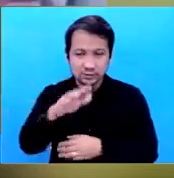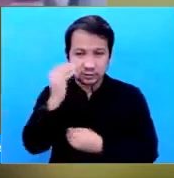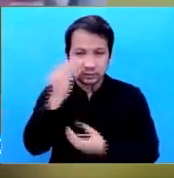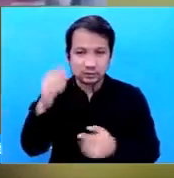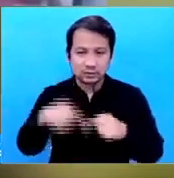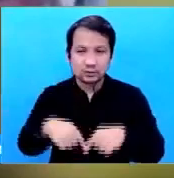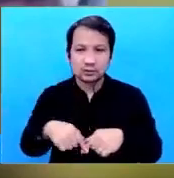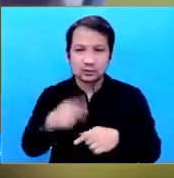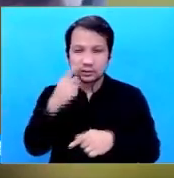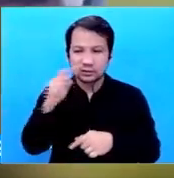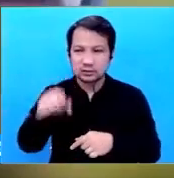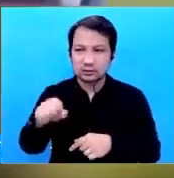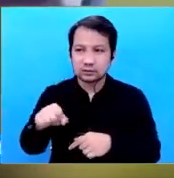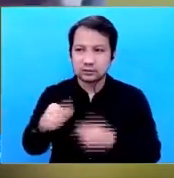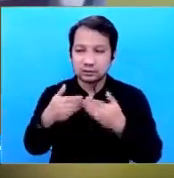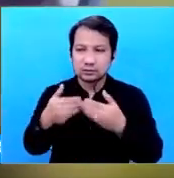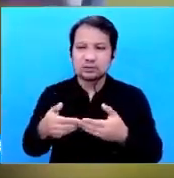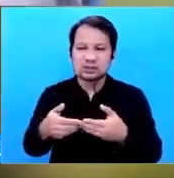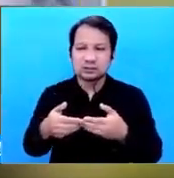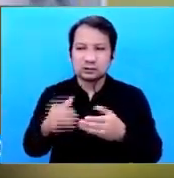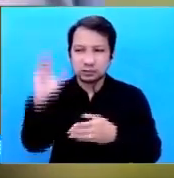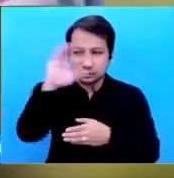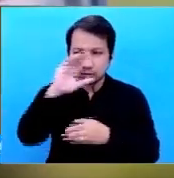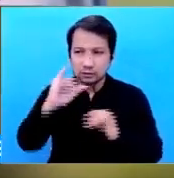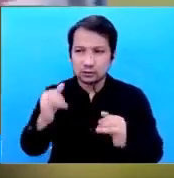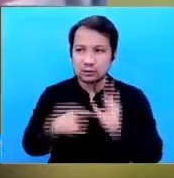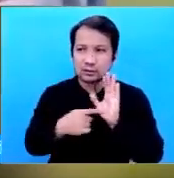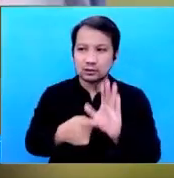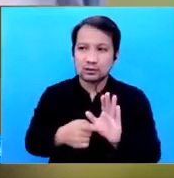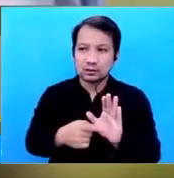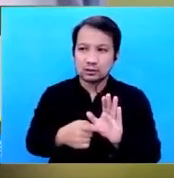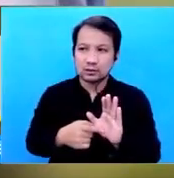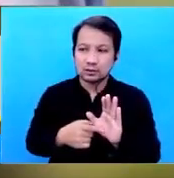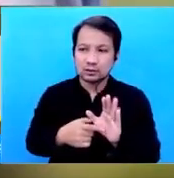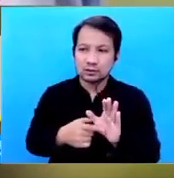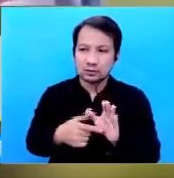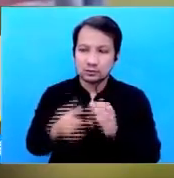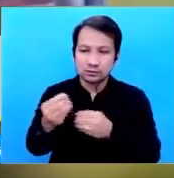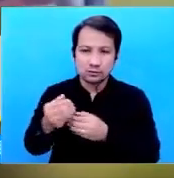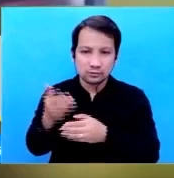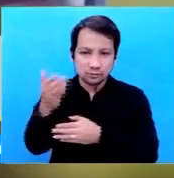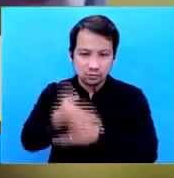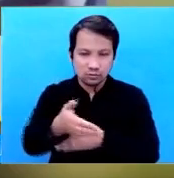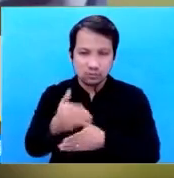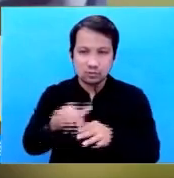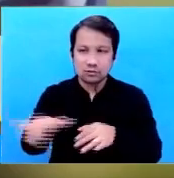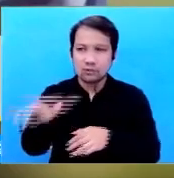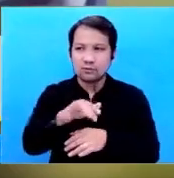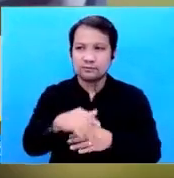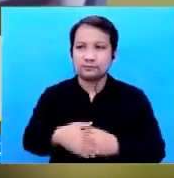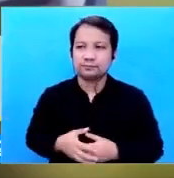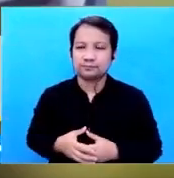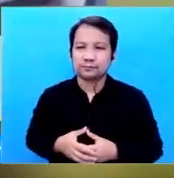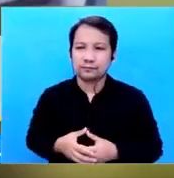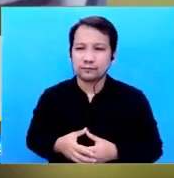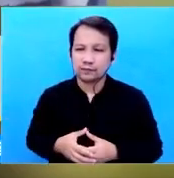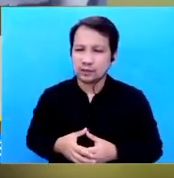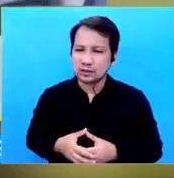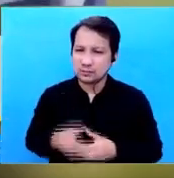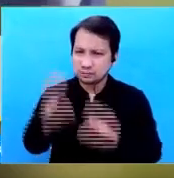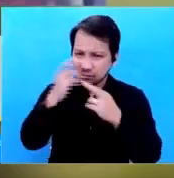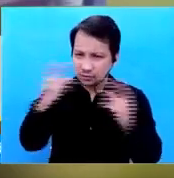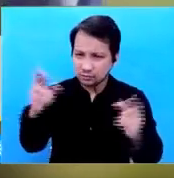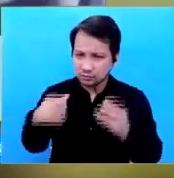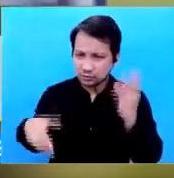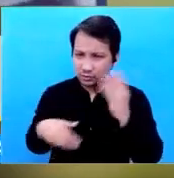sa inyong programa. Yes po, nag-ongoing yung retrieval natin ngayon. The divers are already diving po. Mayor, may dumagdag